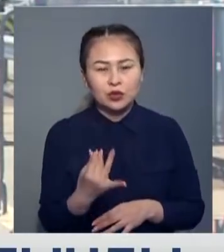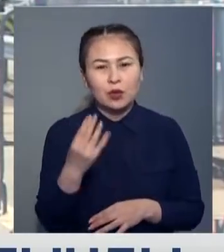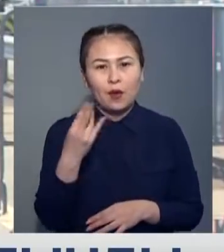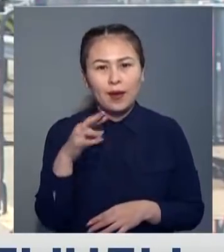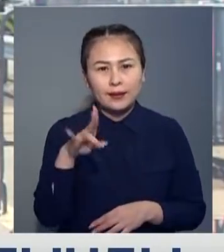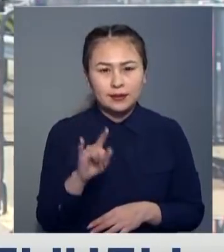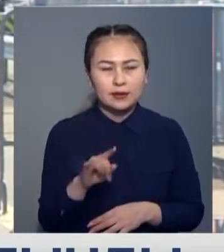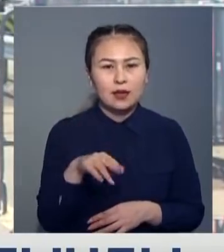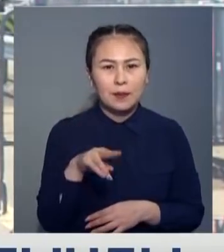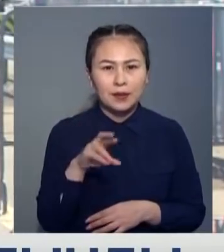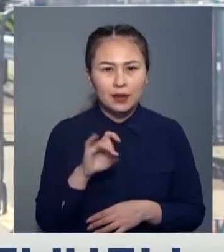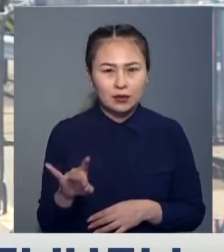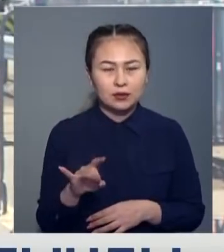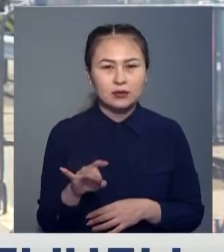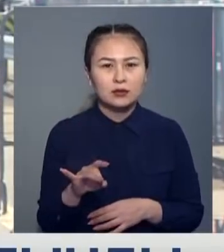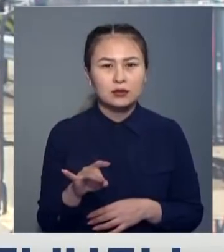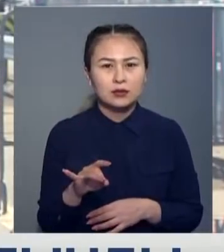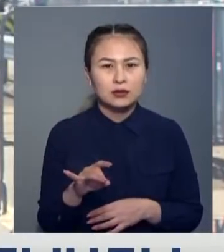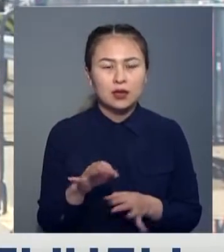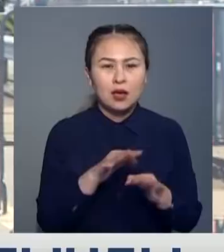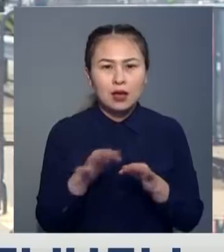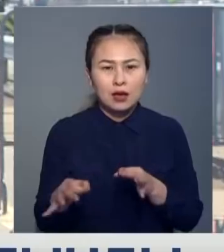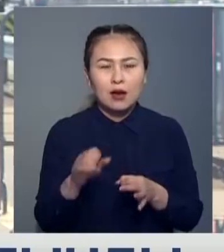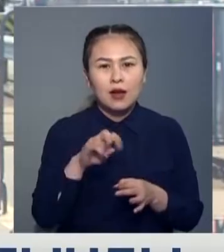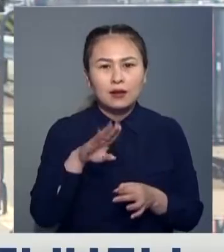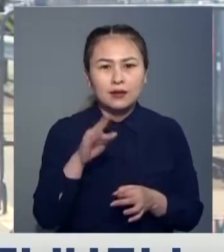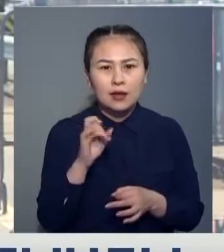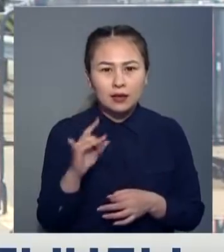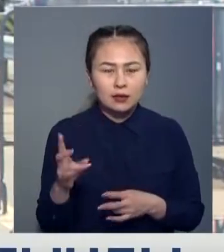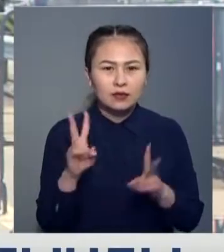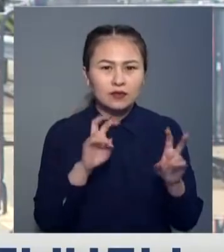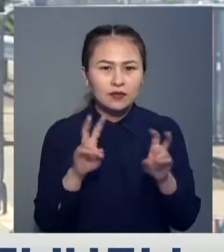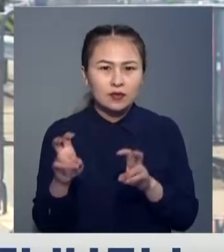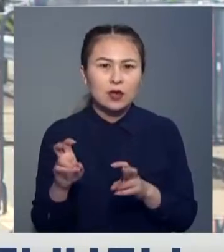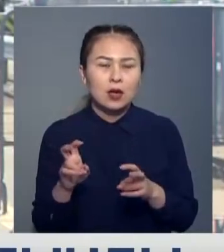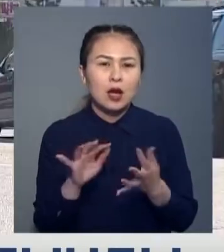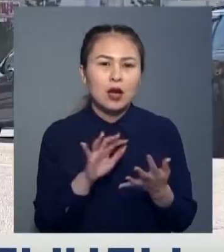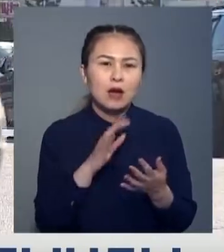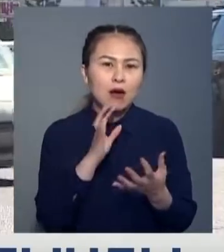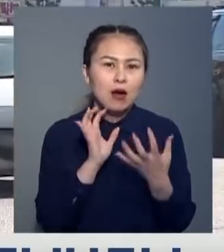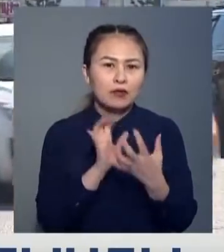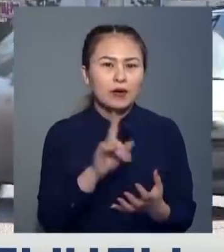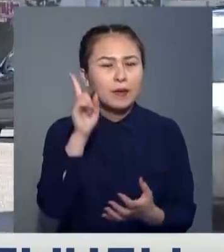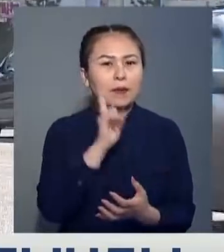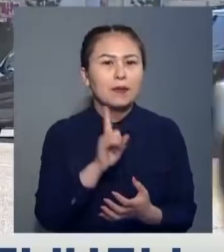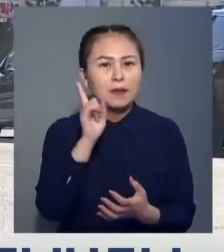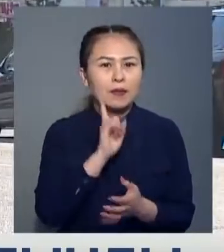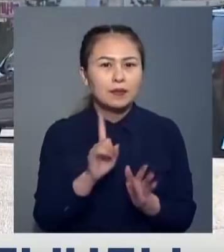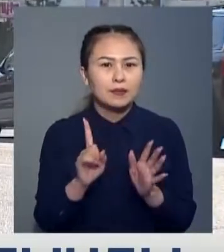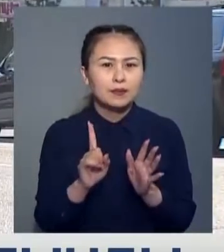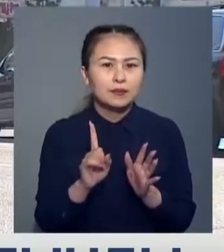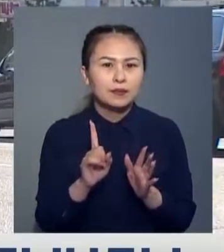Талапкер, Қызылсуат, Жібек жолы, Ыбырай Алтынсарин, Нұрлы ауылдарына қатынайтын автобустар әзірге енді ол